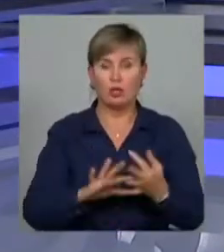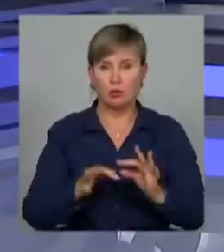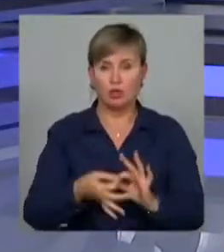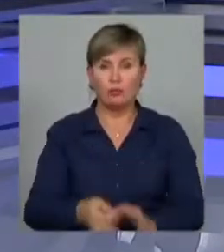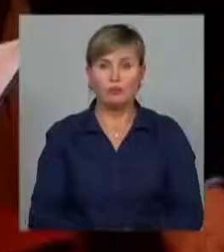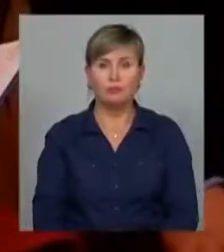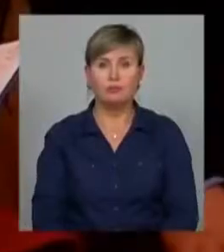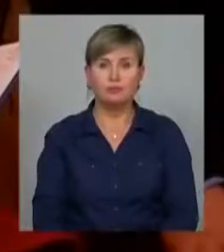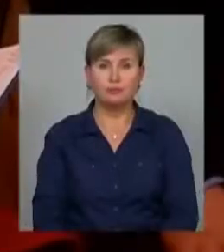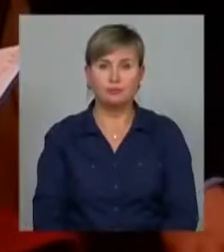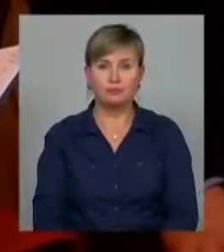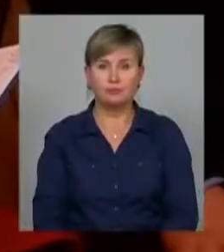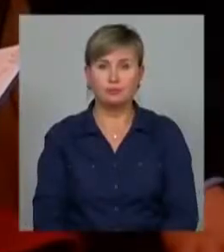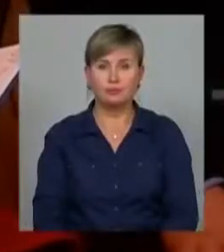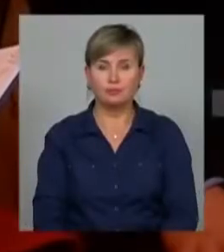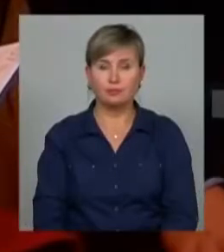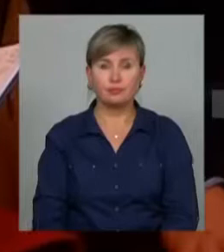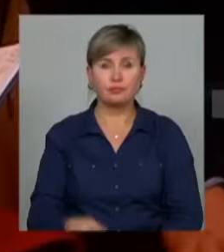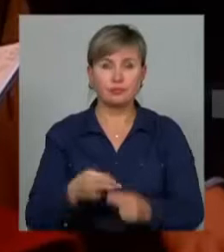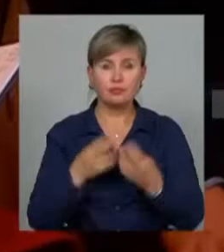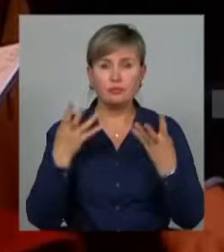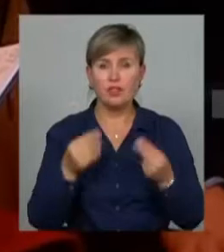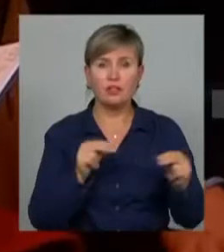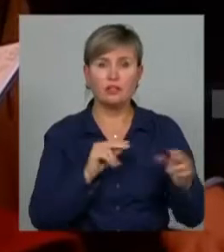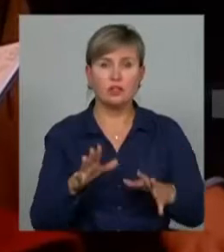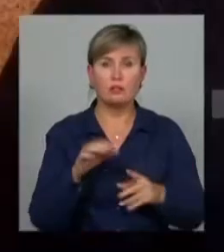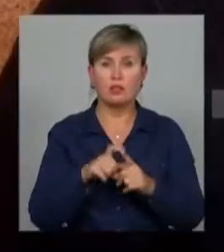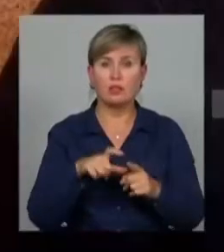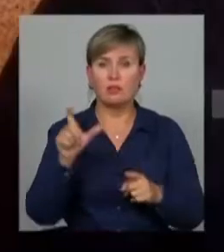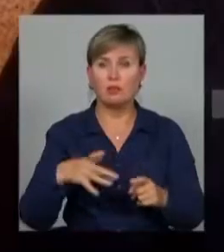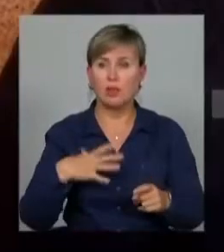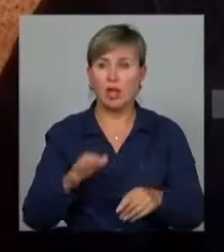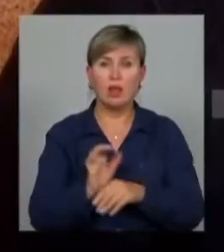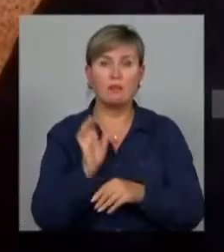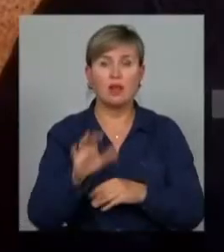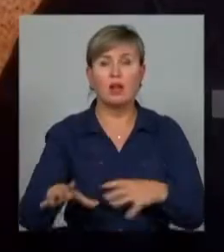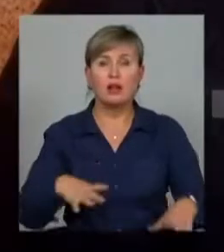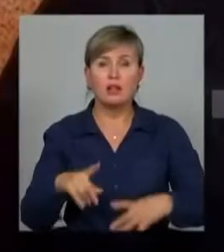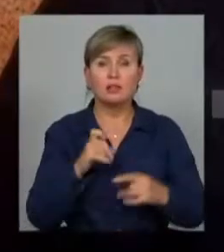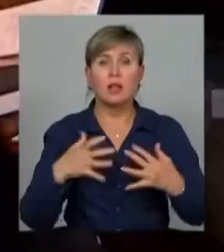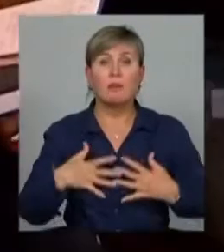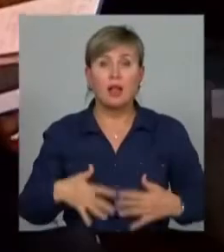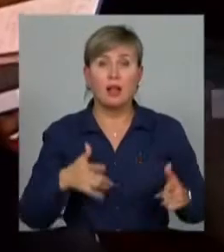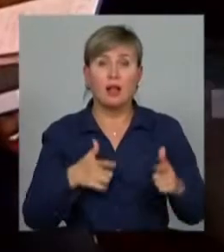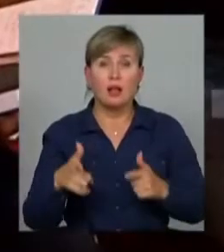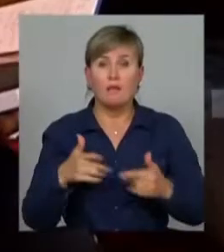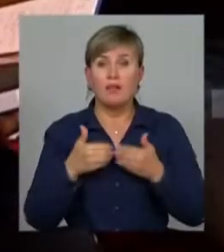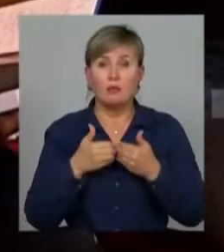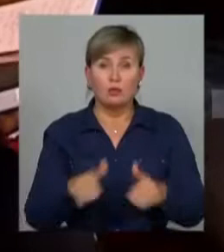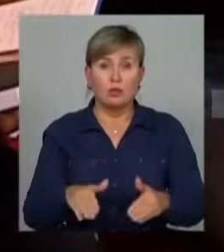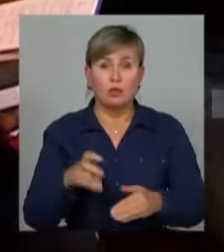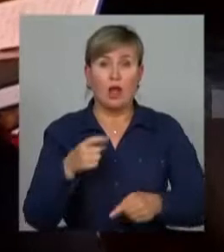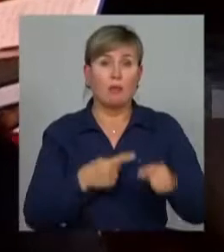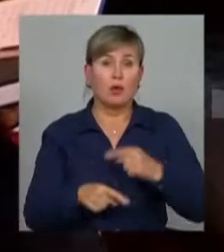Нураш. В тот роковой день, по словам потерпевшей, она отправилась на рынок за платьем, готовилась к выпускному. На